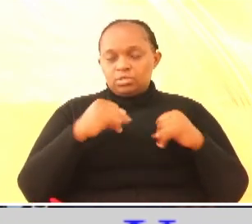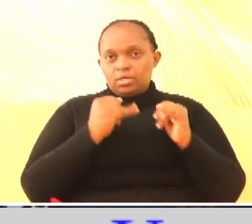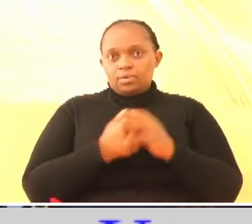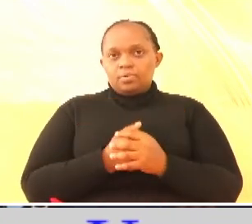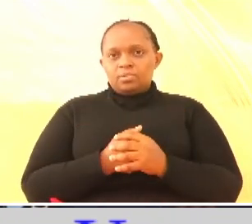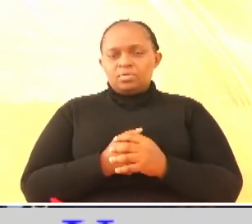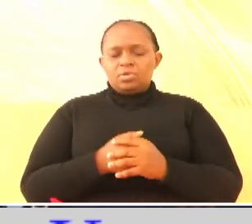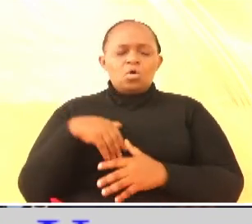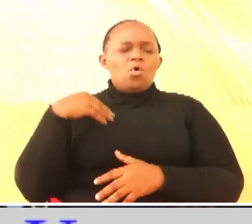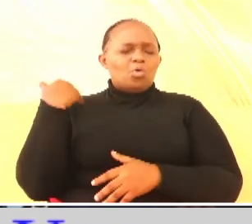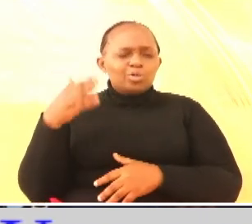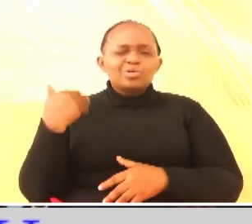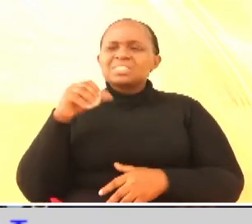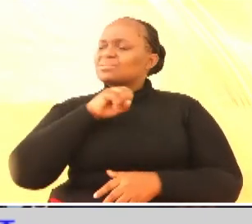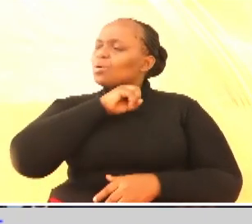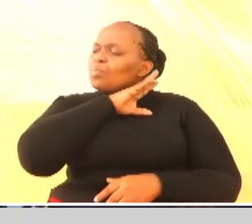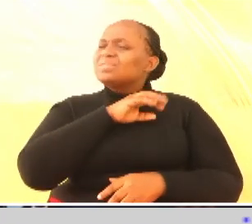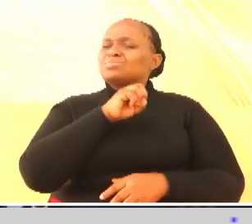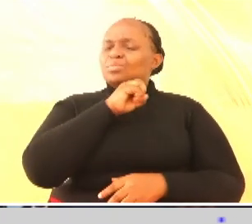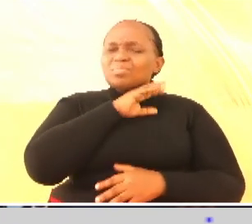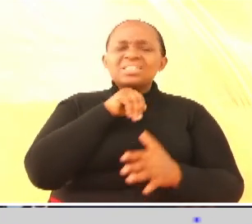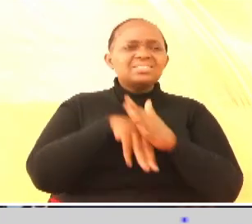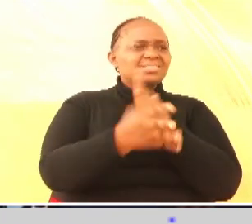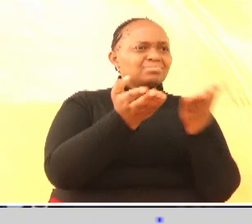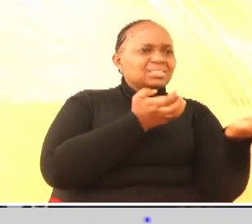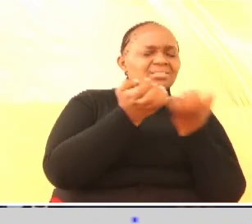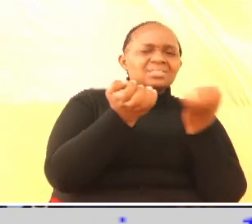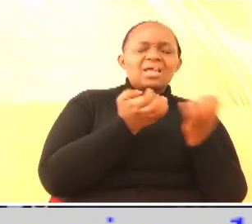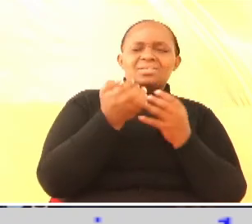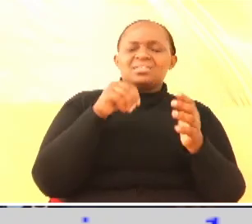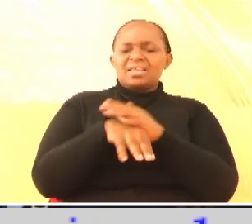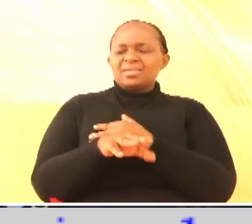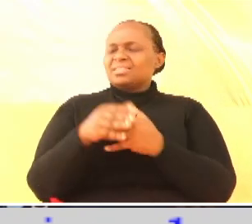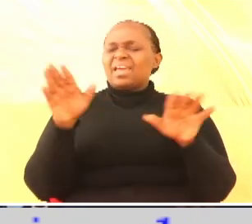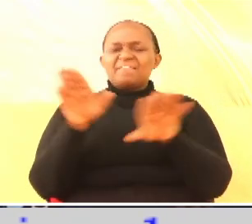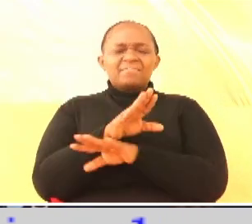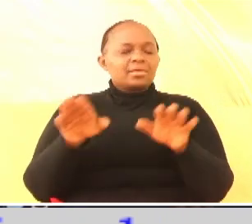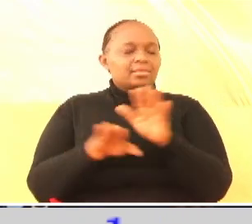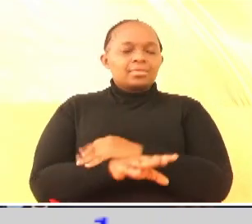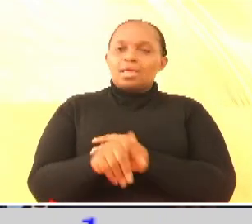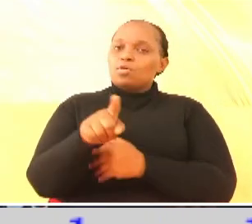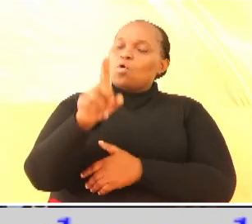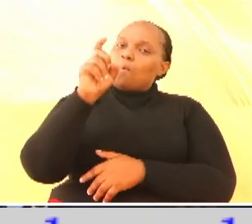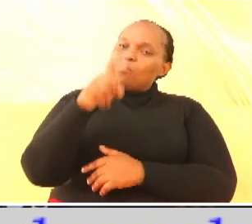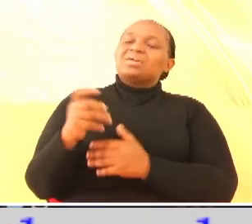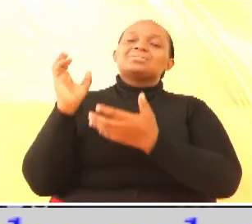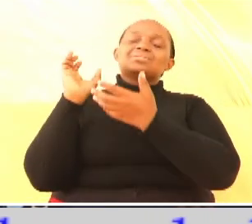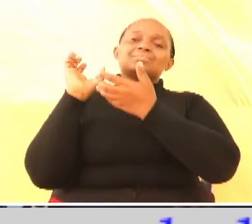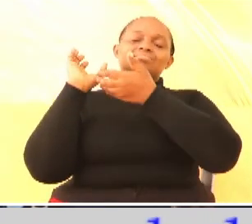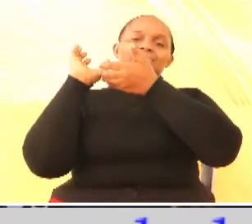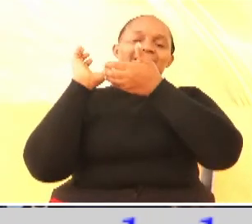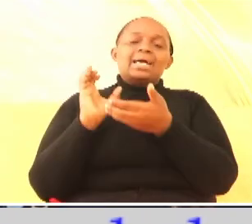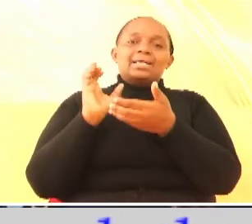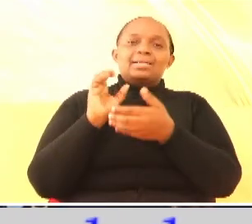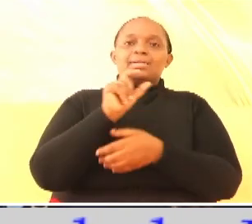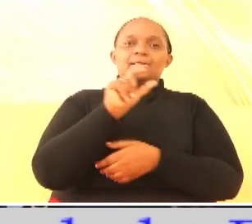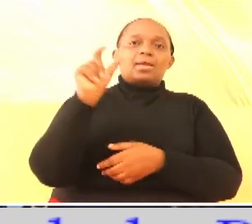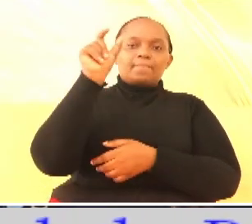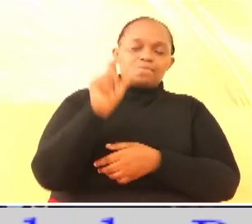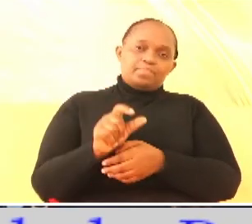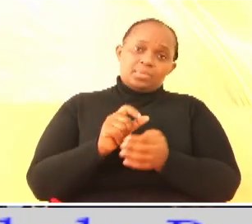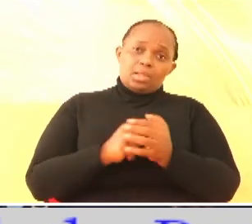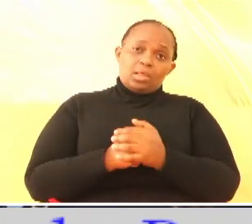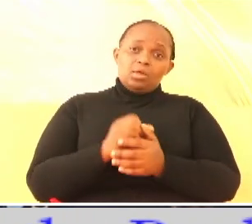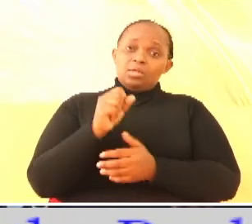Kerele kwa ofisi, kerele biasharani, kerele kila mahali. Lazima tubebe msalaba wa Yesu Kristo. Na si bure